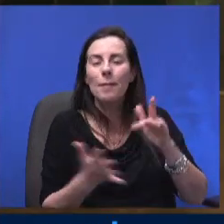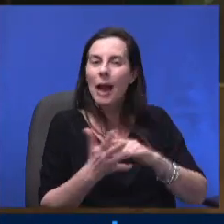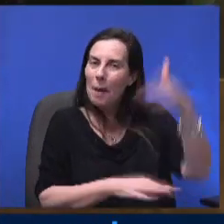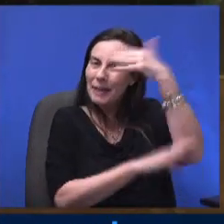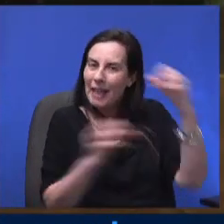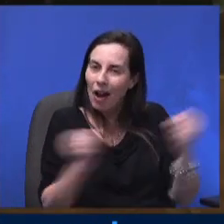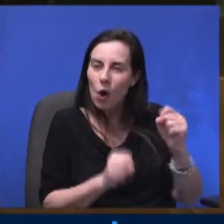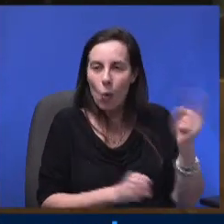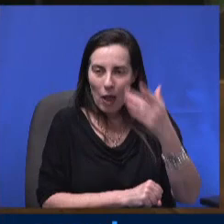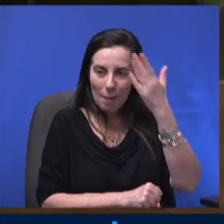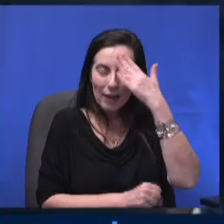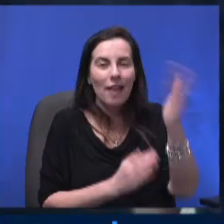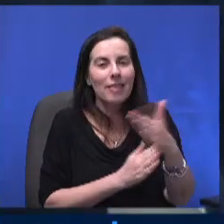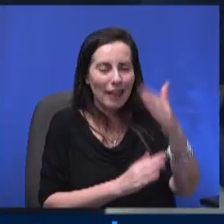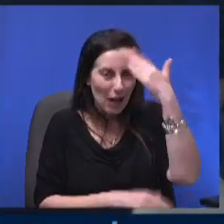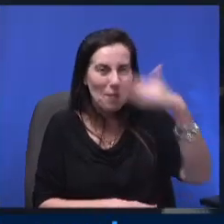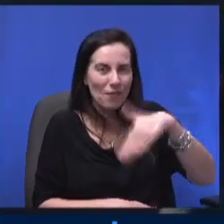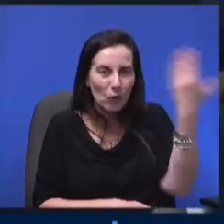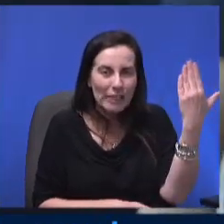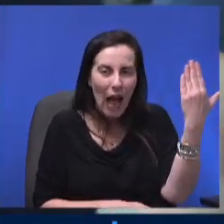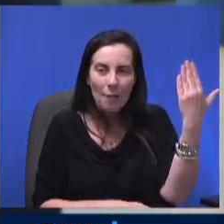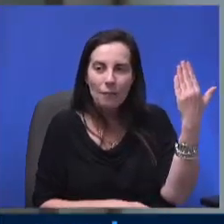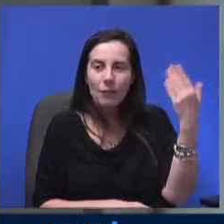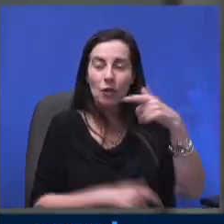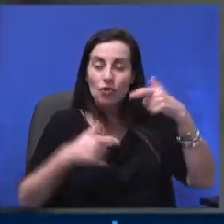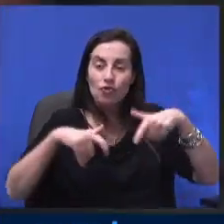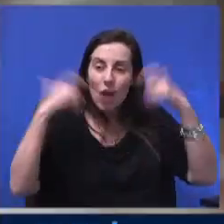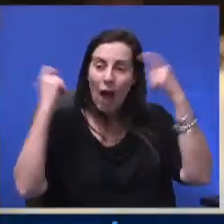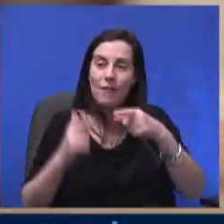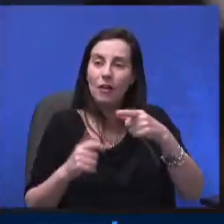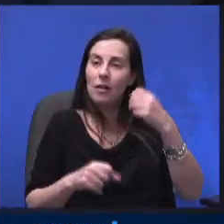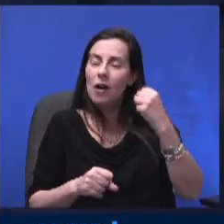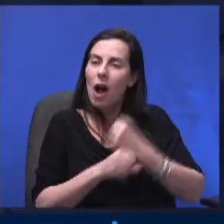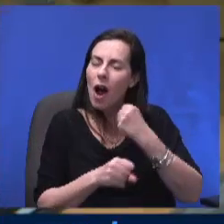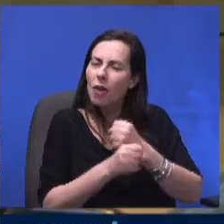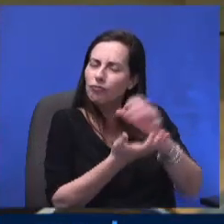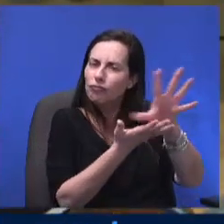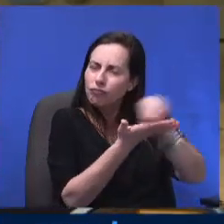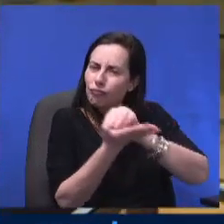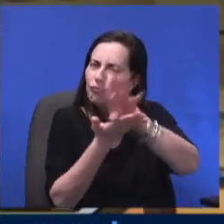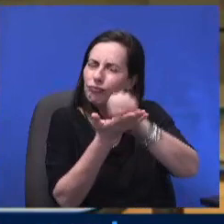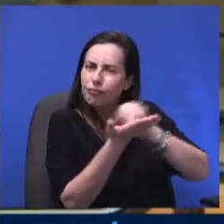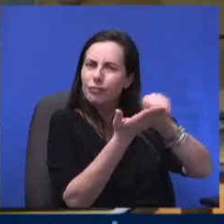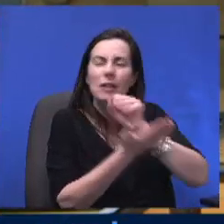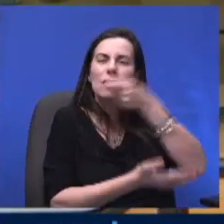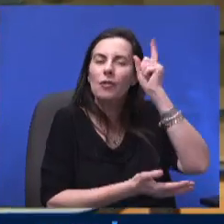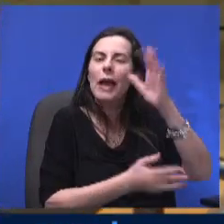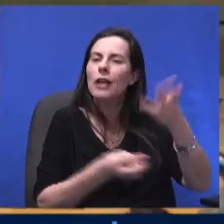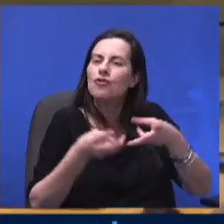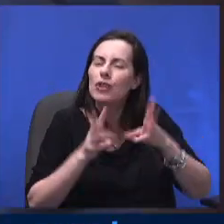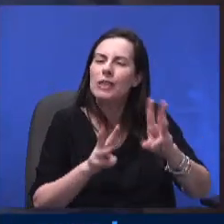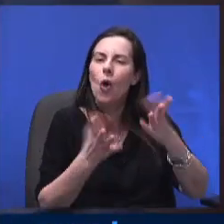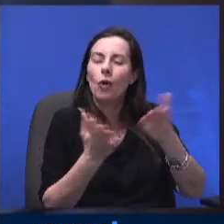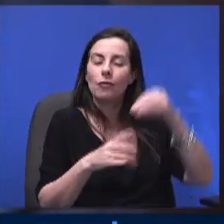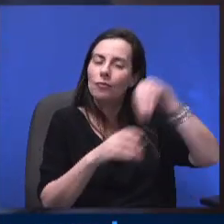ההרינג המפורסם שלהם. כשהשף רנה רצפי אסף ידע סקנדינבי מסורתי של שיטות הצסה וכינס אותן